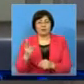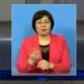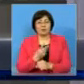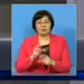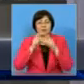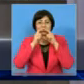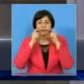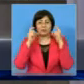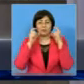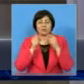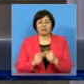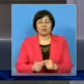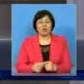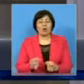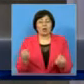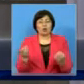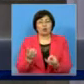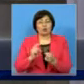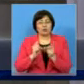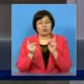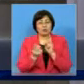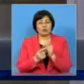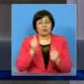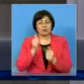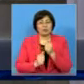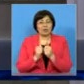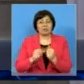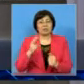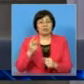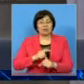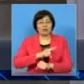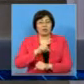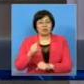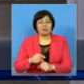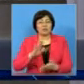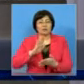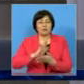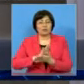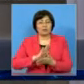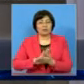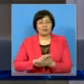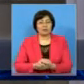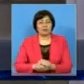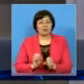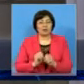ношение масок. Маски нужно менять каждые 2 часа при загрязнении.